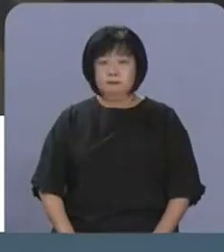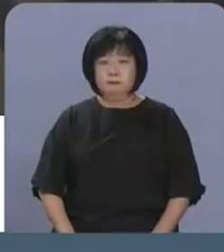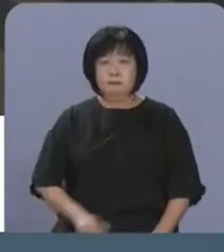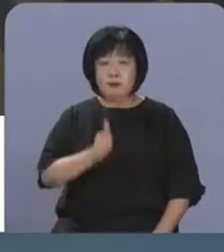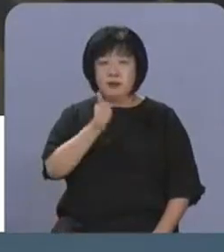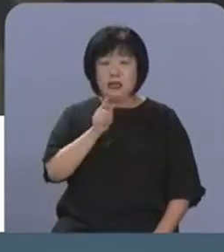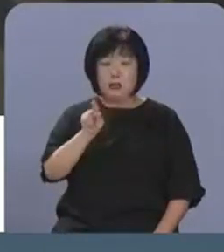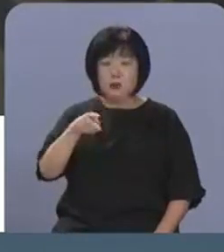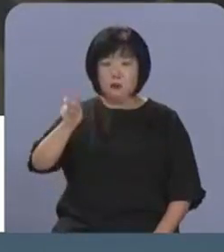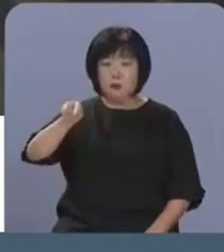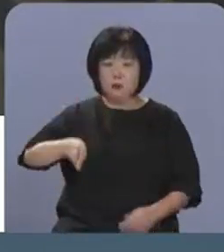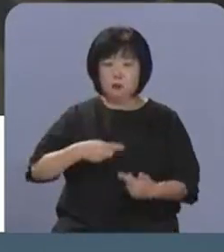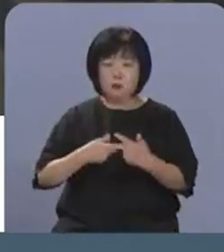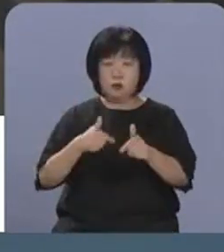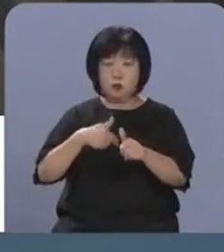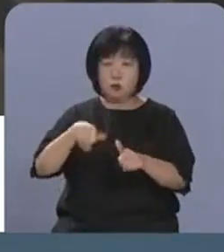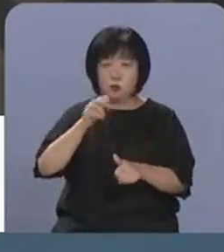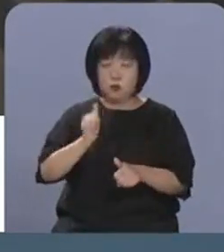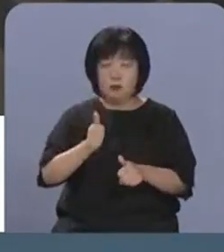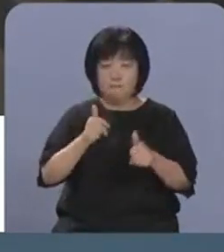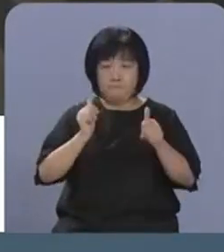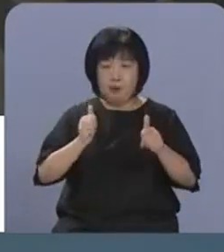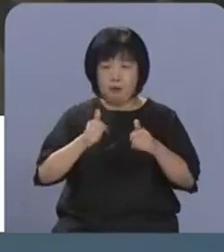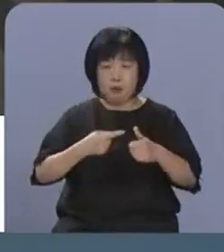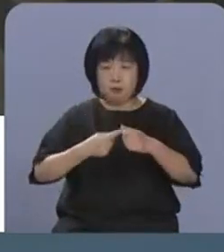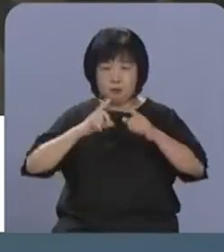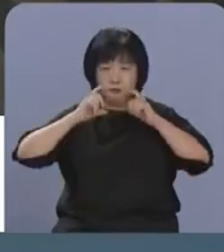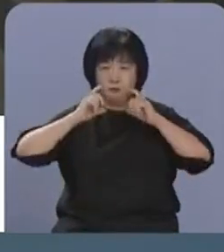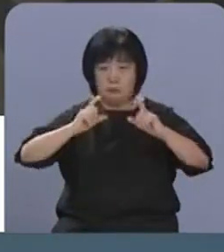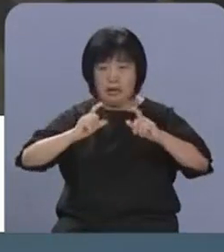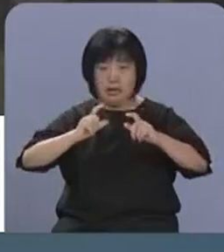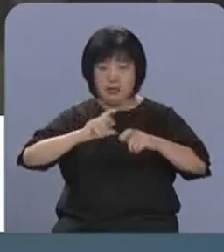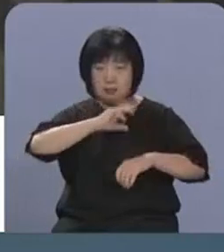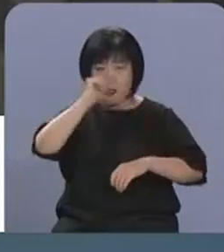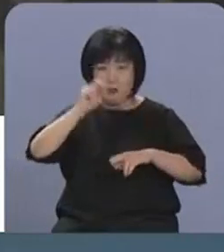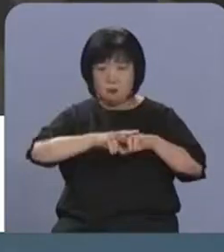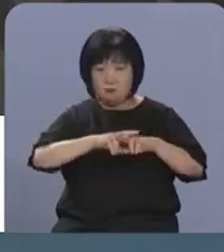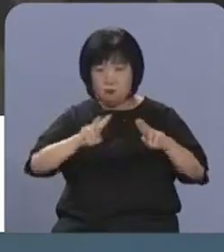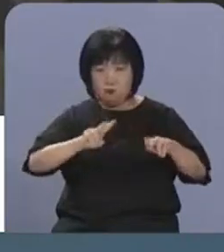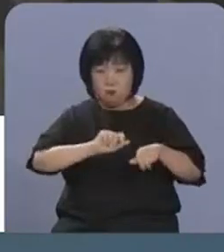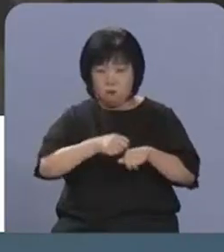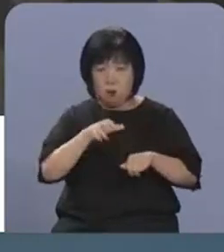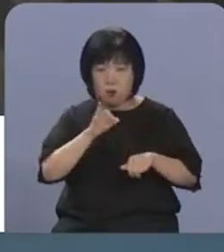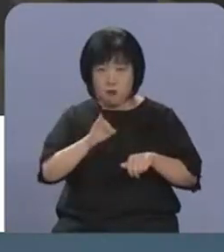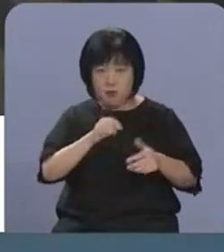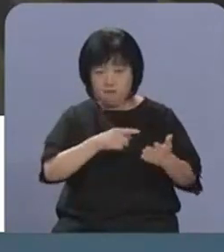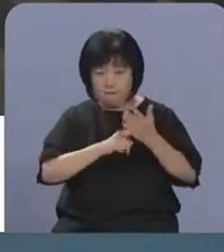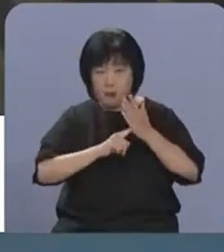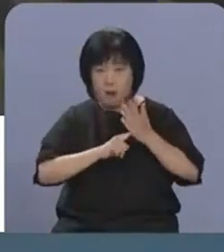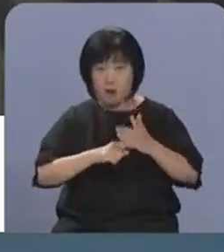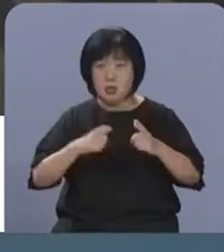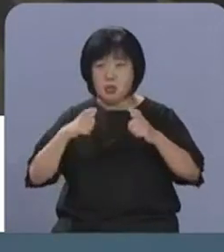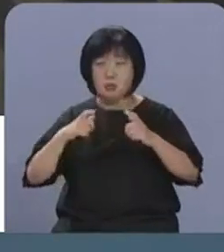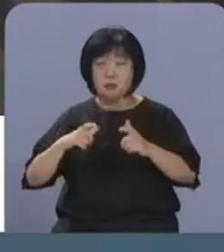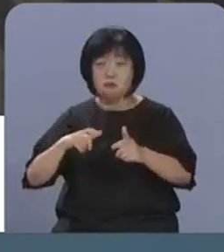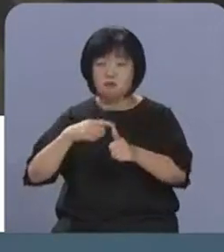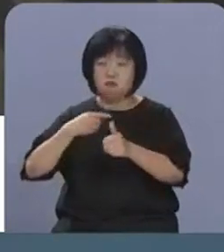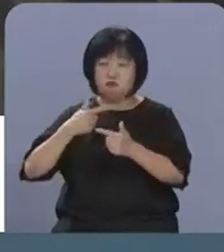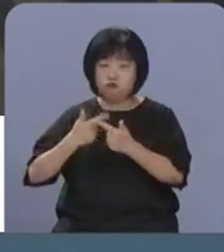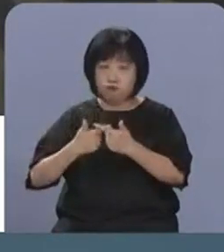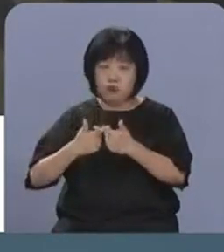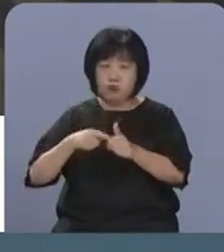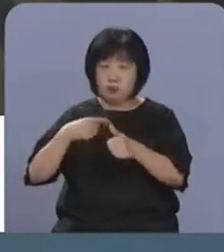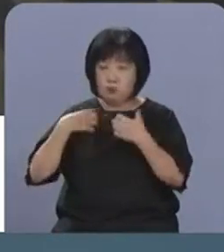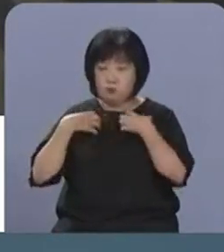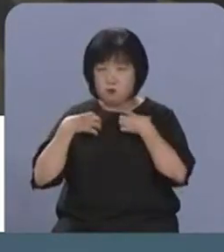하윤수 부산 교육감에 대한 법원의 일심에서 당선 무효에 해당하는 벌금형이 나오자 지역교육청도 술렁이